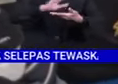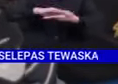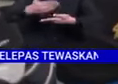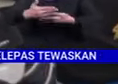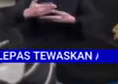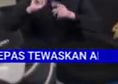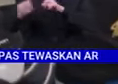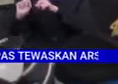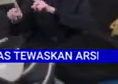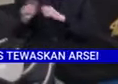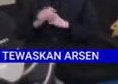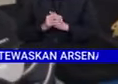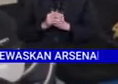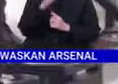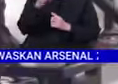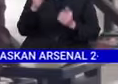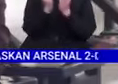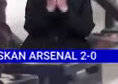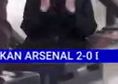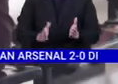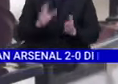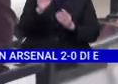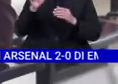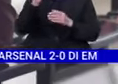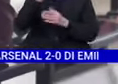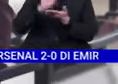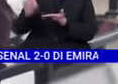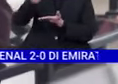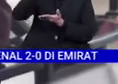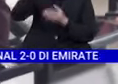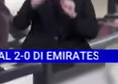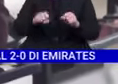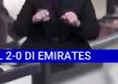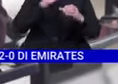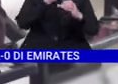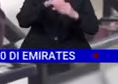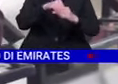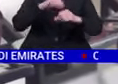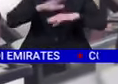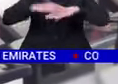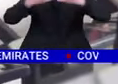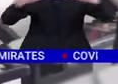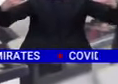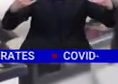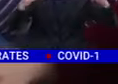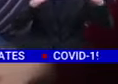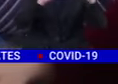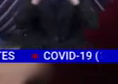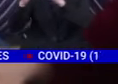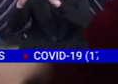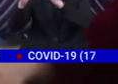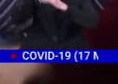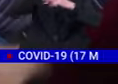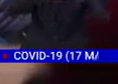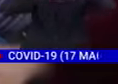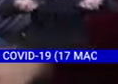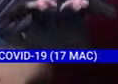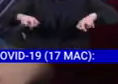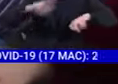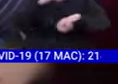ia bagi membantu pelajar IPT menjalankan aktiviti pembelajaran dalam talian Laili internet untuk tujuan Penyelidikan